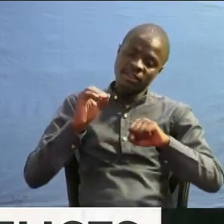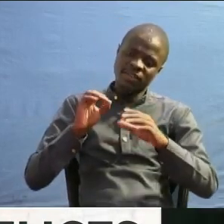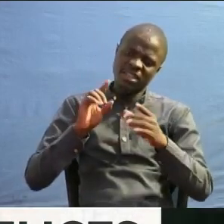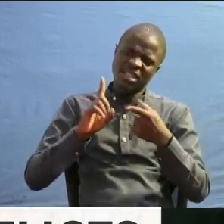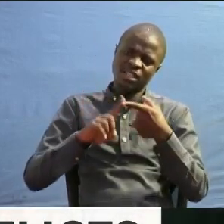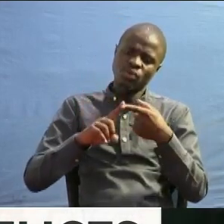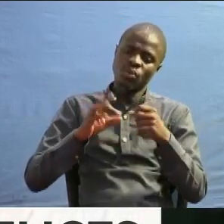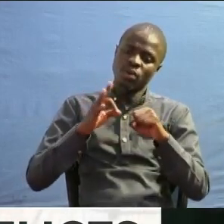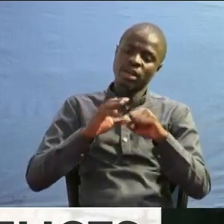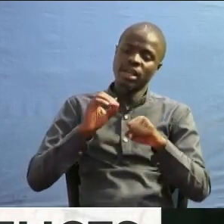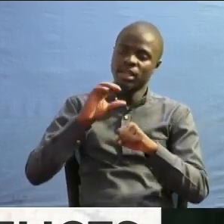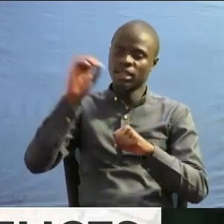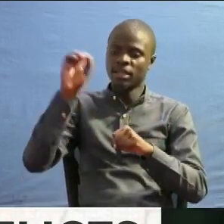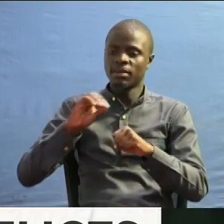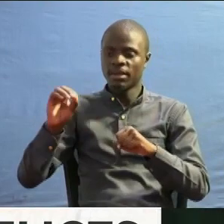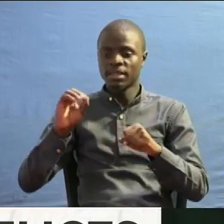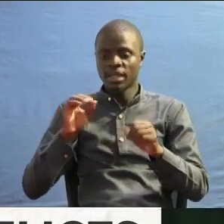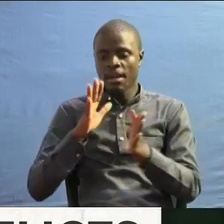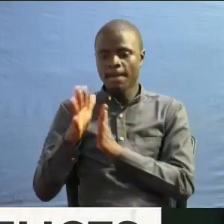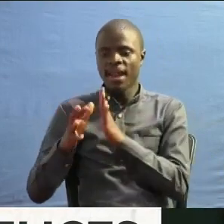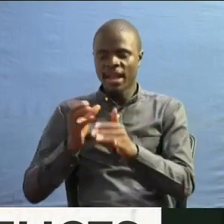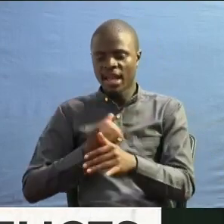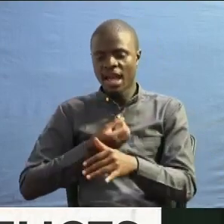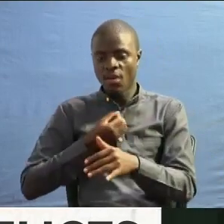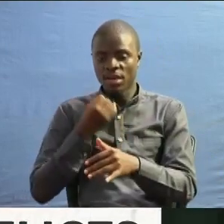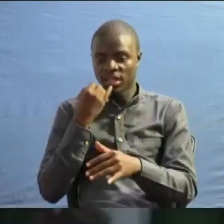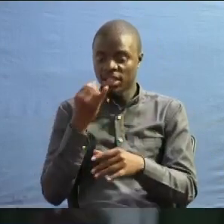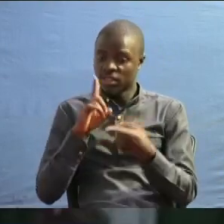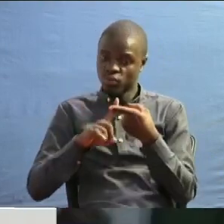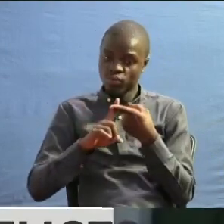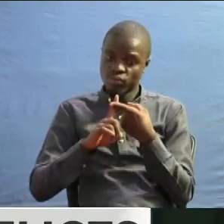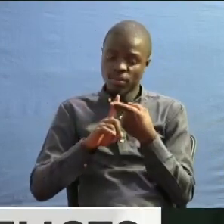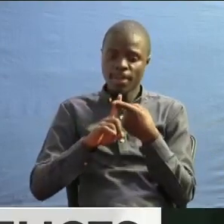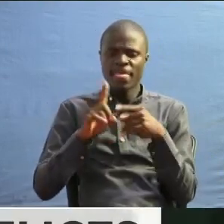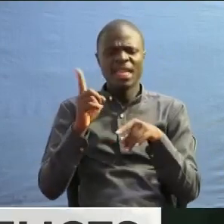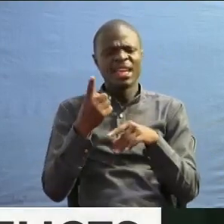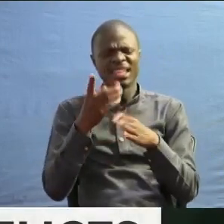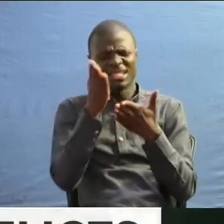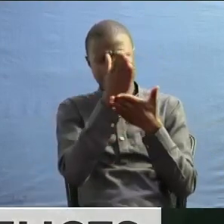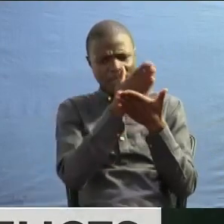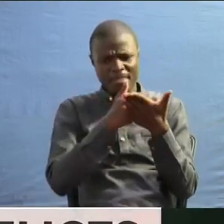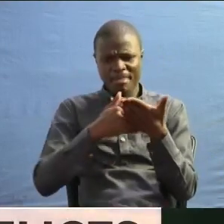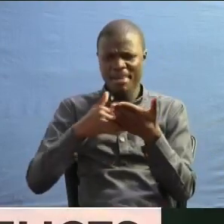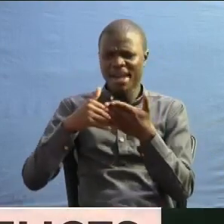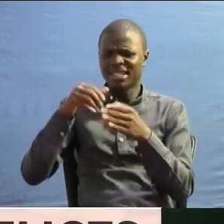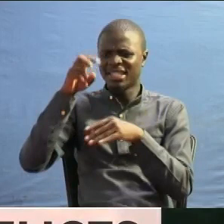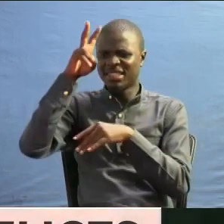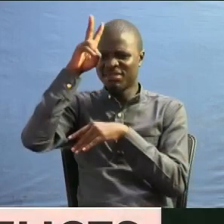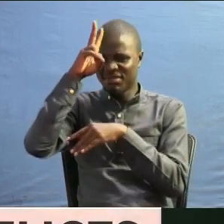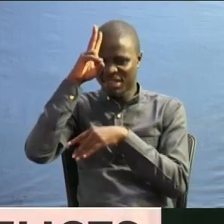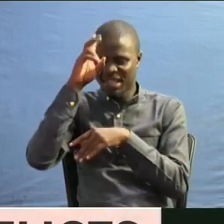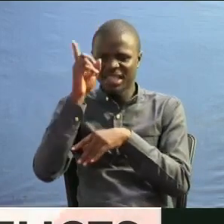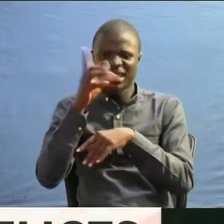70%. Mpango yetu ikiwa ni kwamba kila kona, kila kijiji,